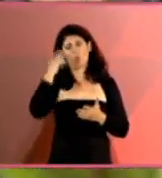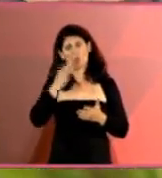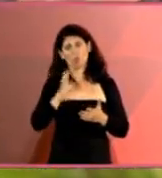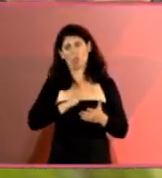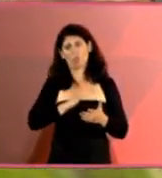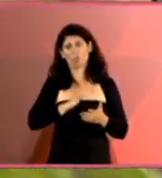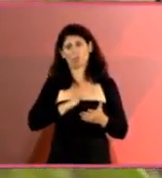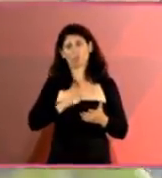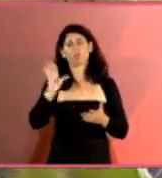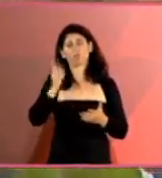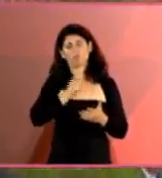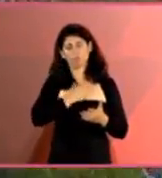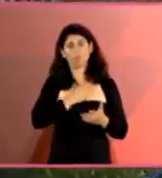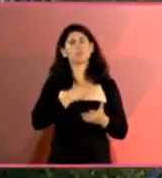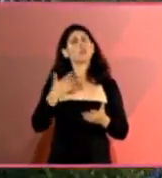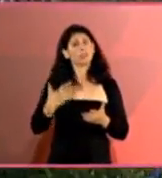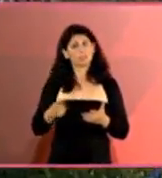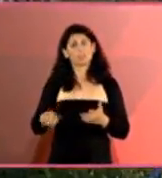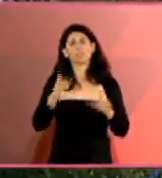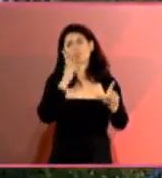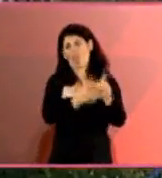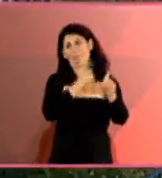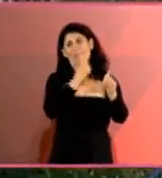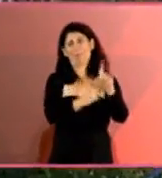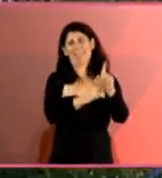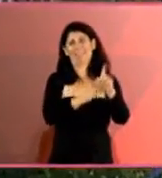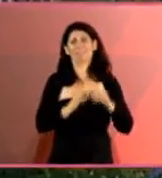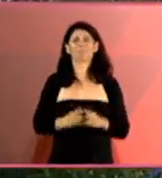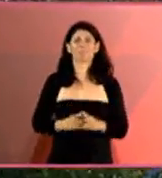άνθρωπος να μην πιστέψει ότι είναι το ΚΚΕ.